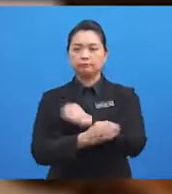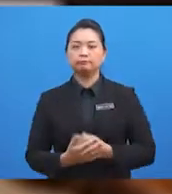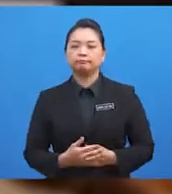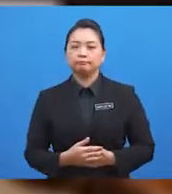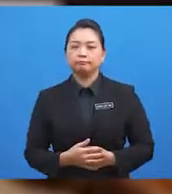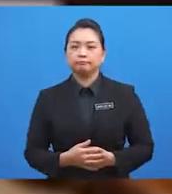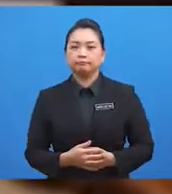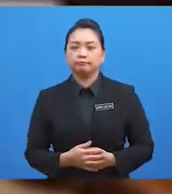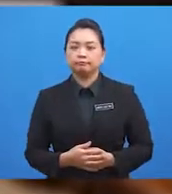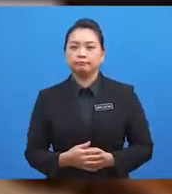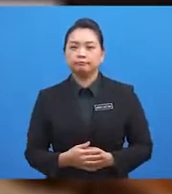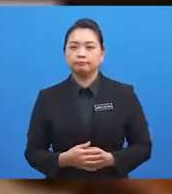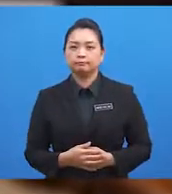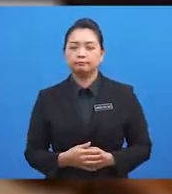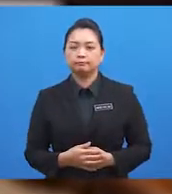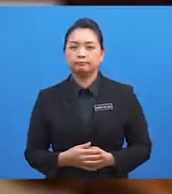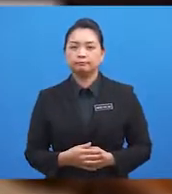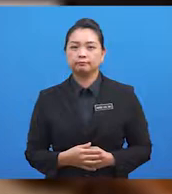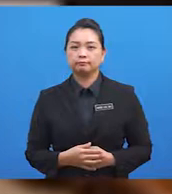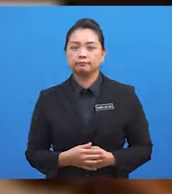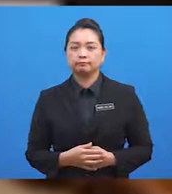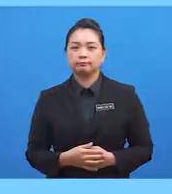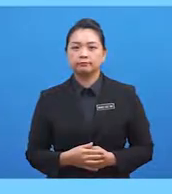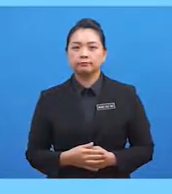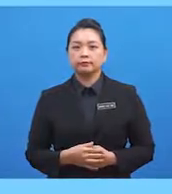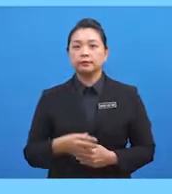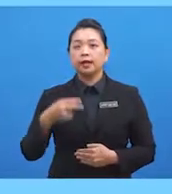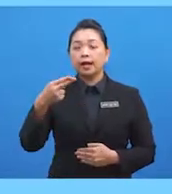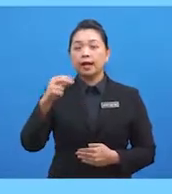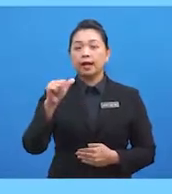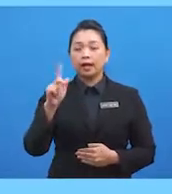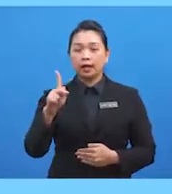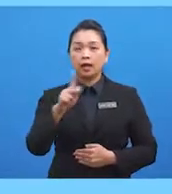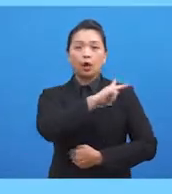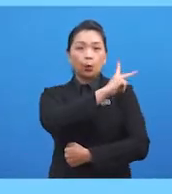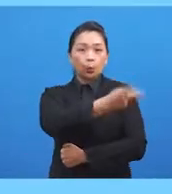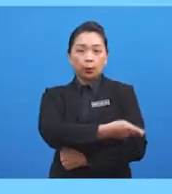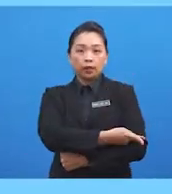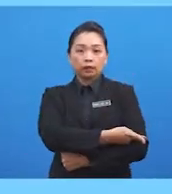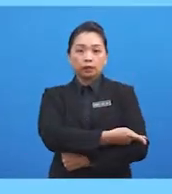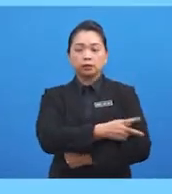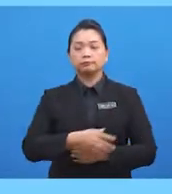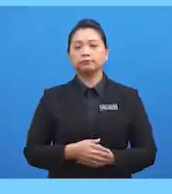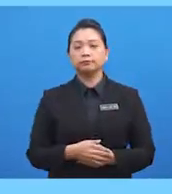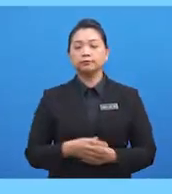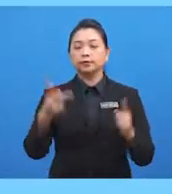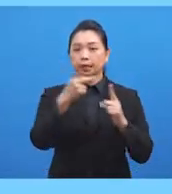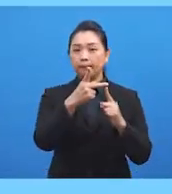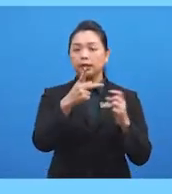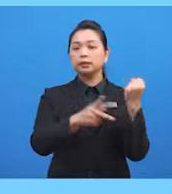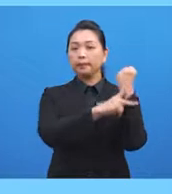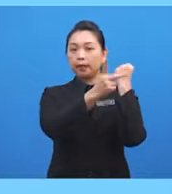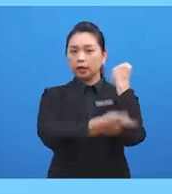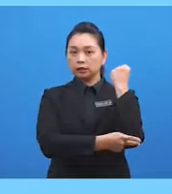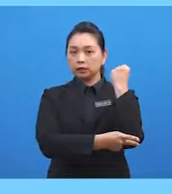Perkara 44 Perlembagaan Persekutuan meletakkan hak kuasa perundangan persekutuan kepada Parlimen